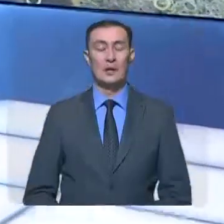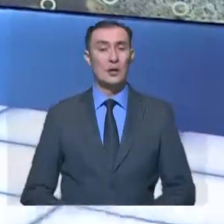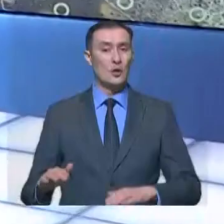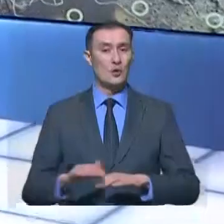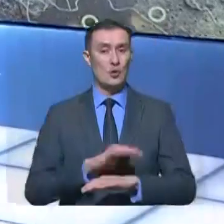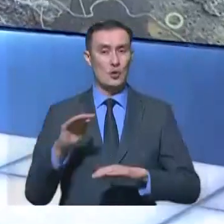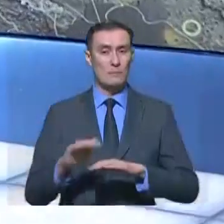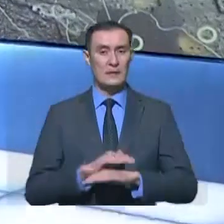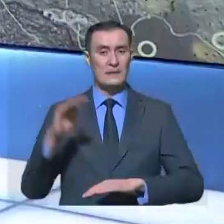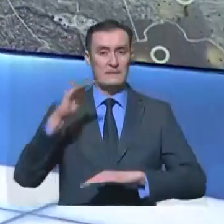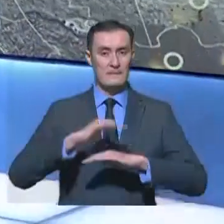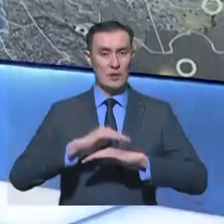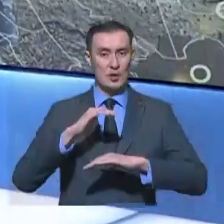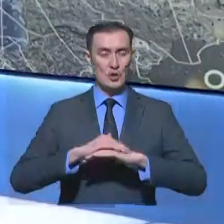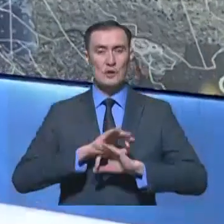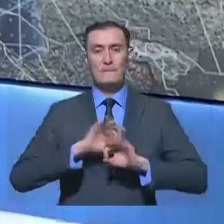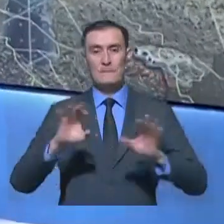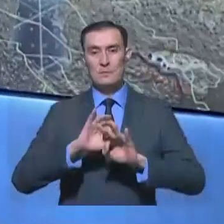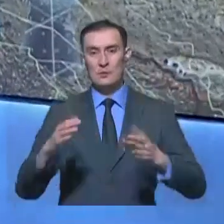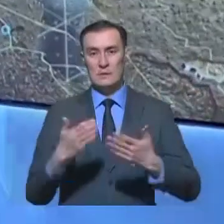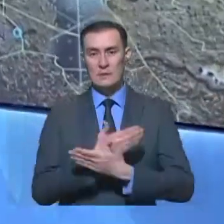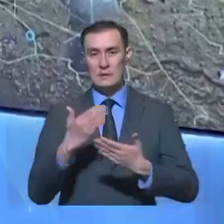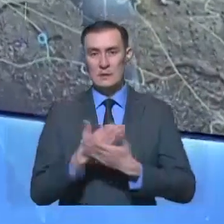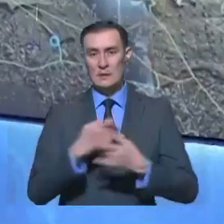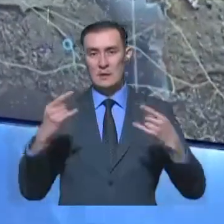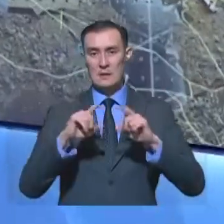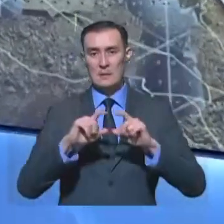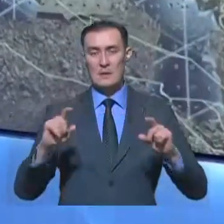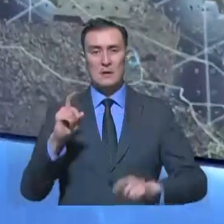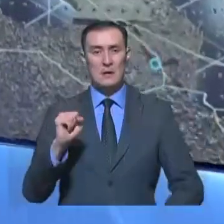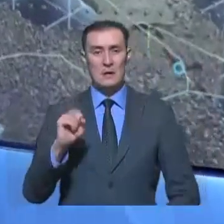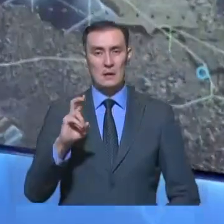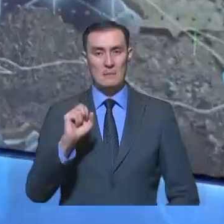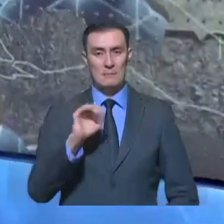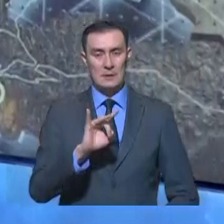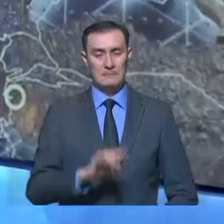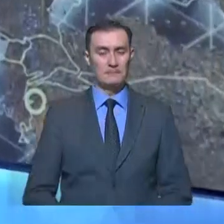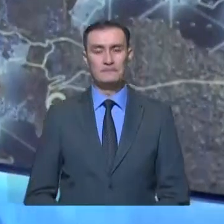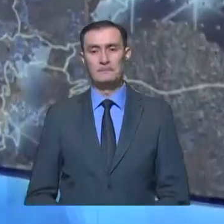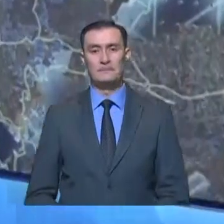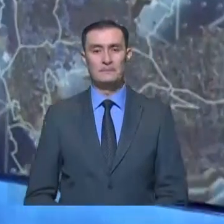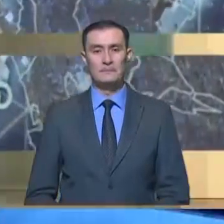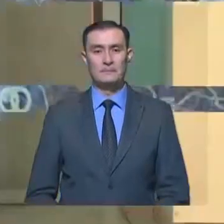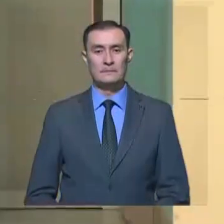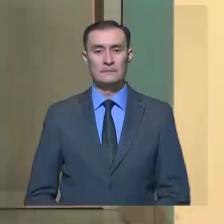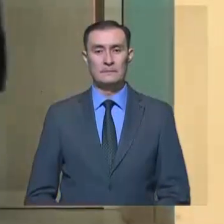это новости. Меня зовут Лаура Жакупова, ведущий сурдоперевода Хасан Исраилов. Добрый вечер. И прямо сейчас некоторые сообщения этого выпуска.